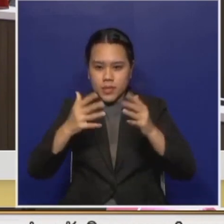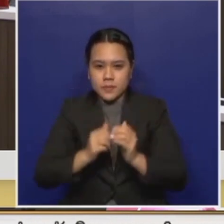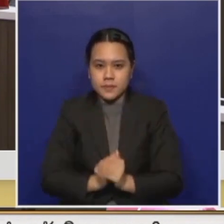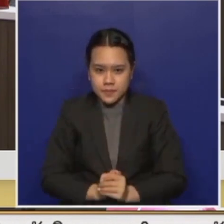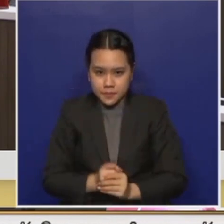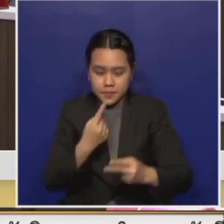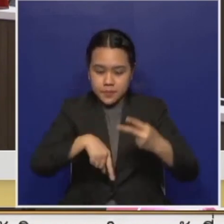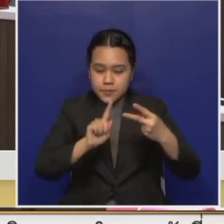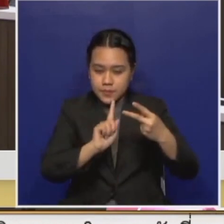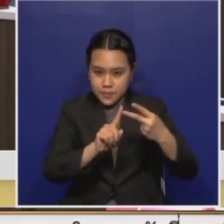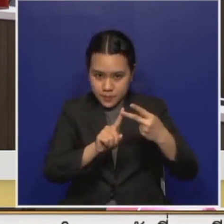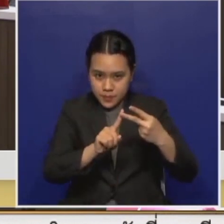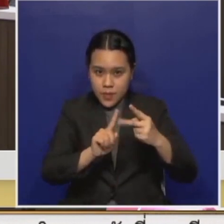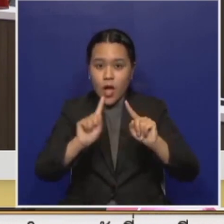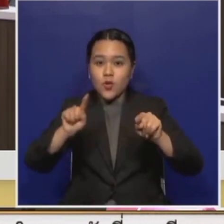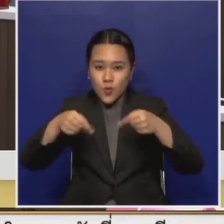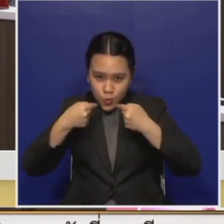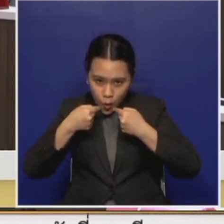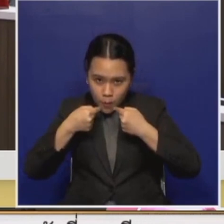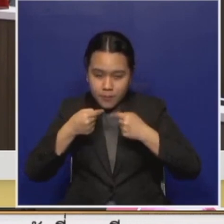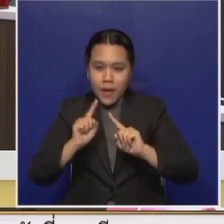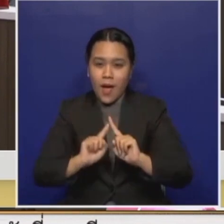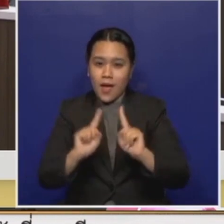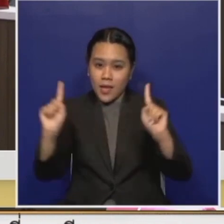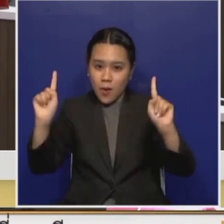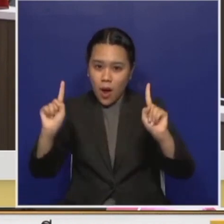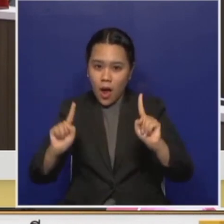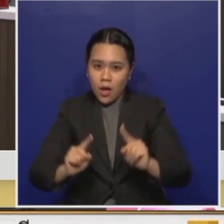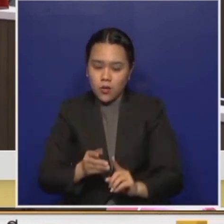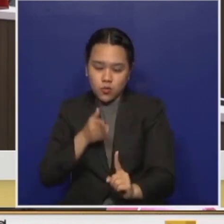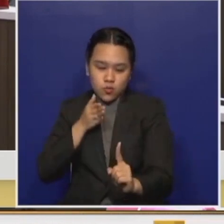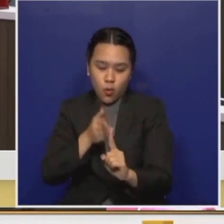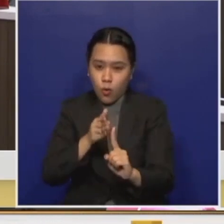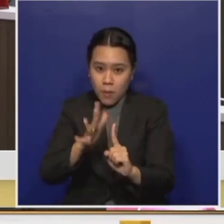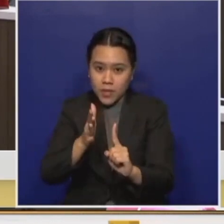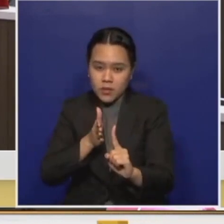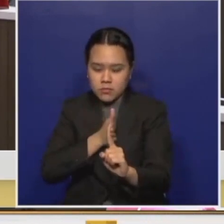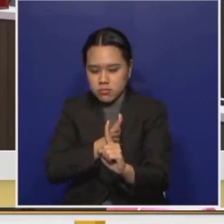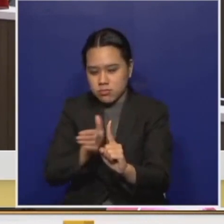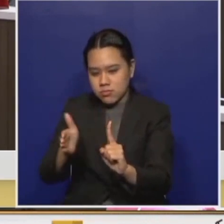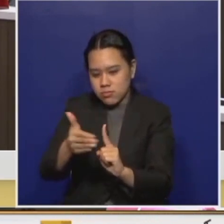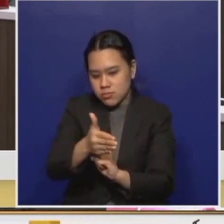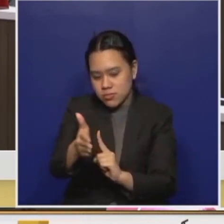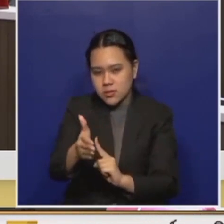คนอีทสองครั ตอบครั แต่เบียงเบนประเด็น ถามเรองเหมืองทอง